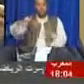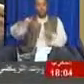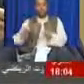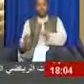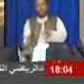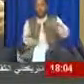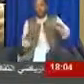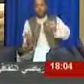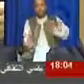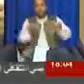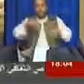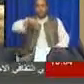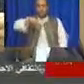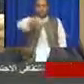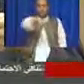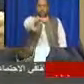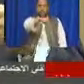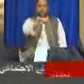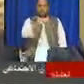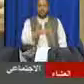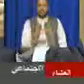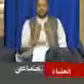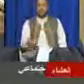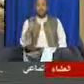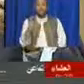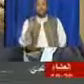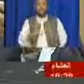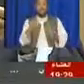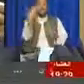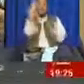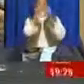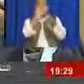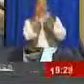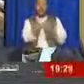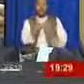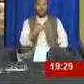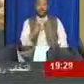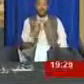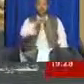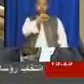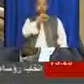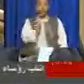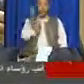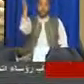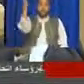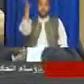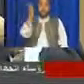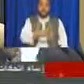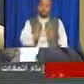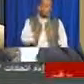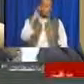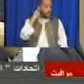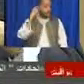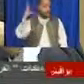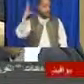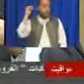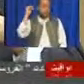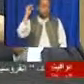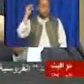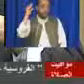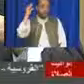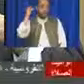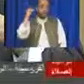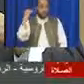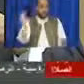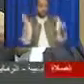من المهاجرين من البدريين ومع ذلك وقع منه الخلل لان ما فيش معصوم الا رسول الله صلى الله عليه وسلم وقع من الخطا وسمع الى